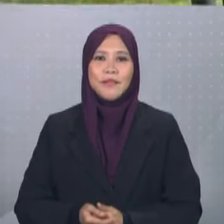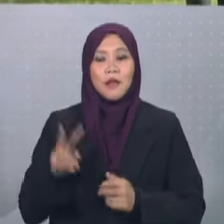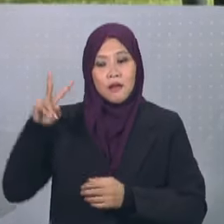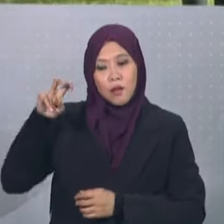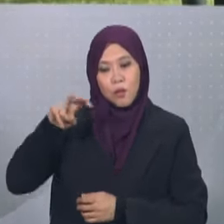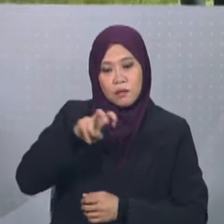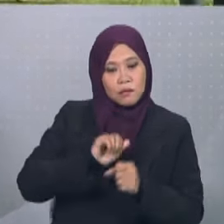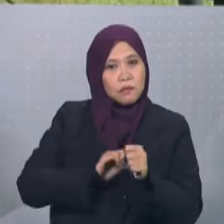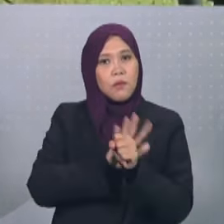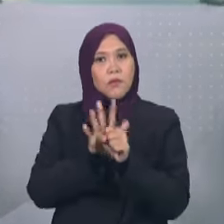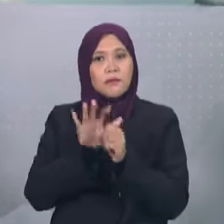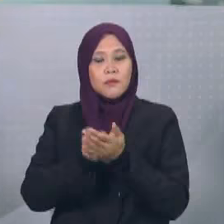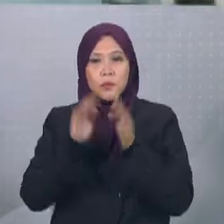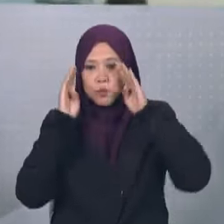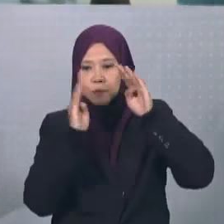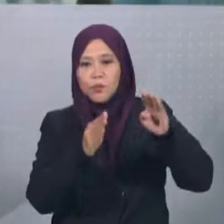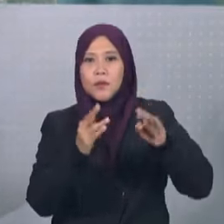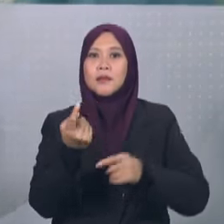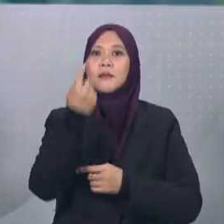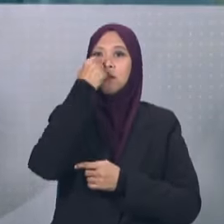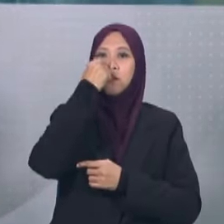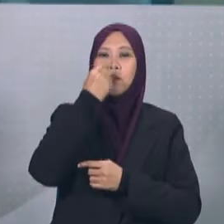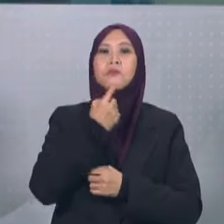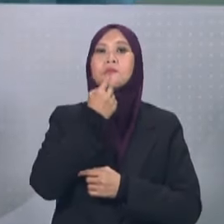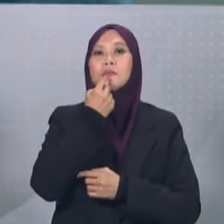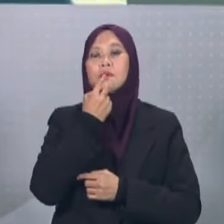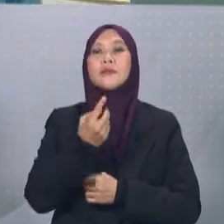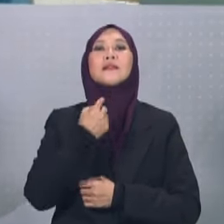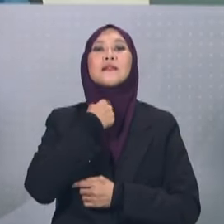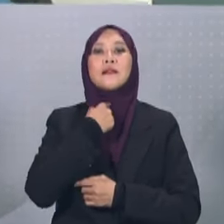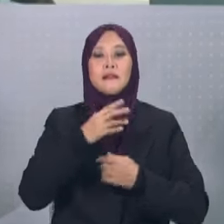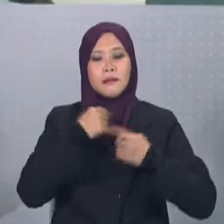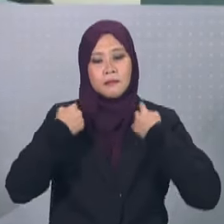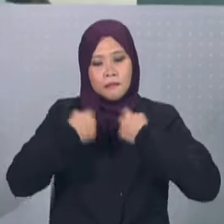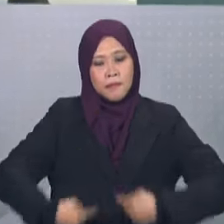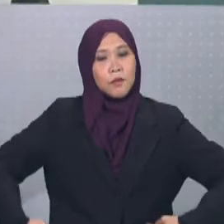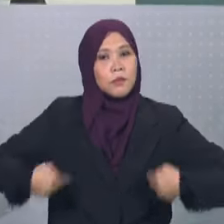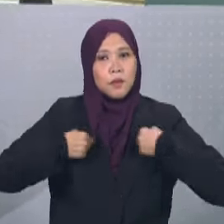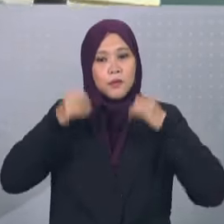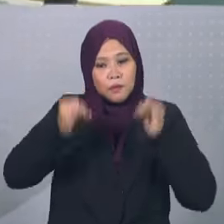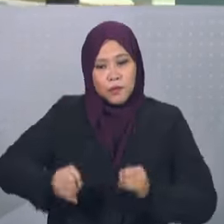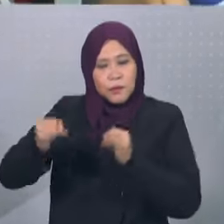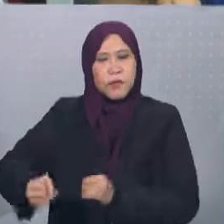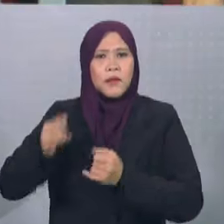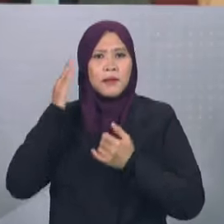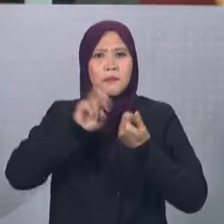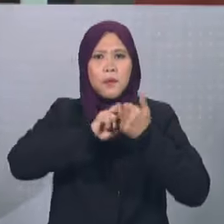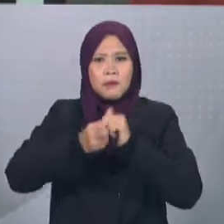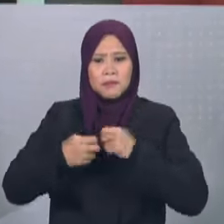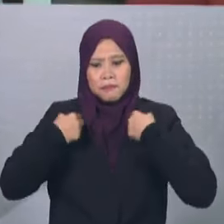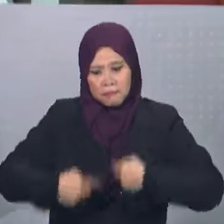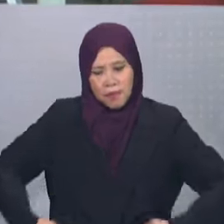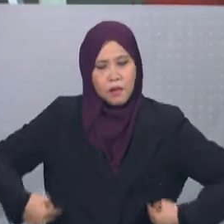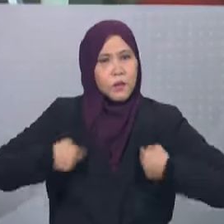Virus COVID-19 biasanya tertumpu pada rongga hidung, mulut, tekak dan paru-paru menyebabkan individu dijangkiti akan mengalami masalah pada